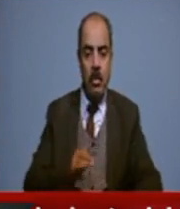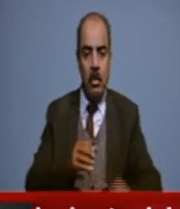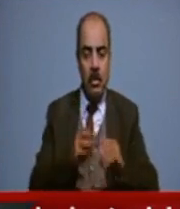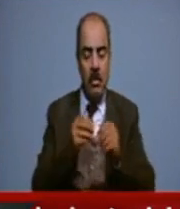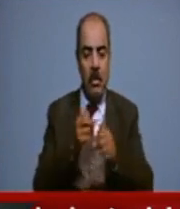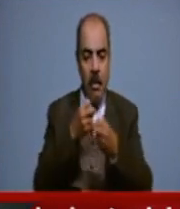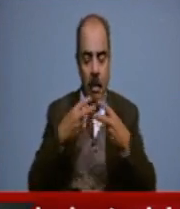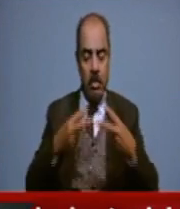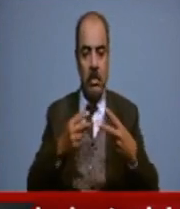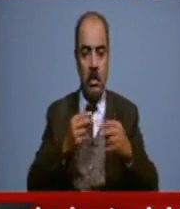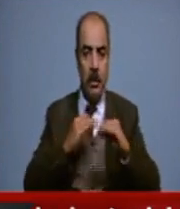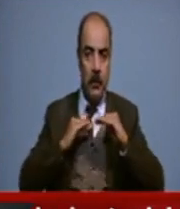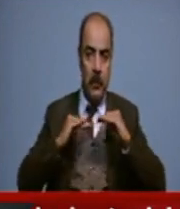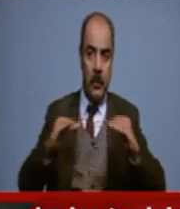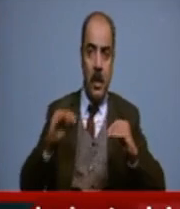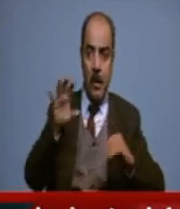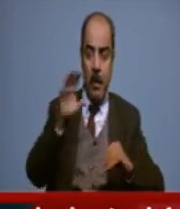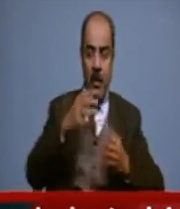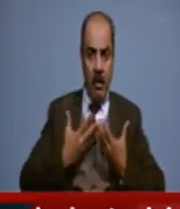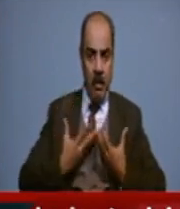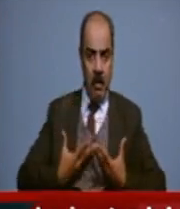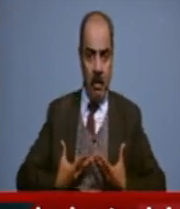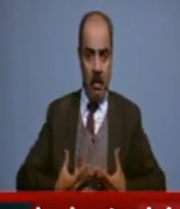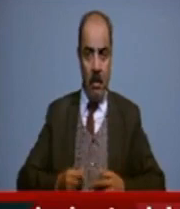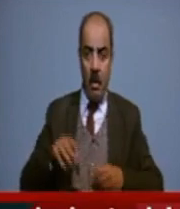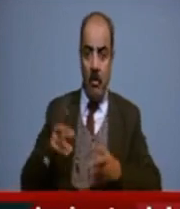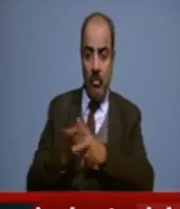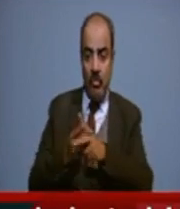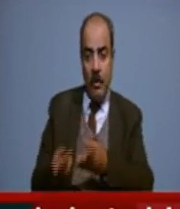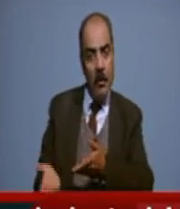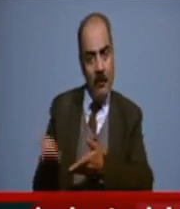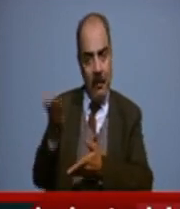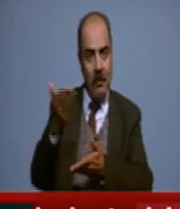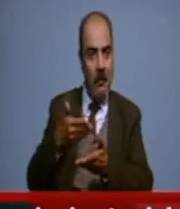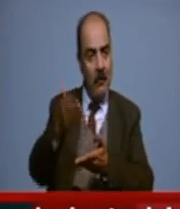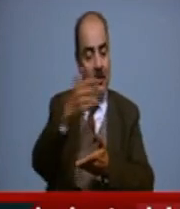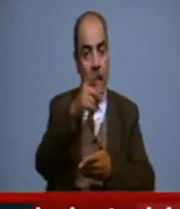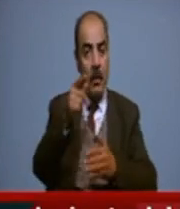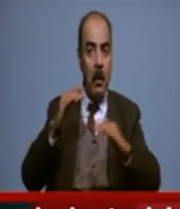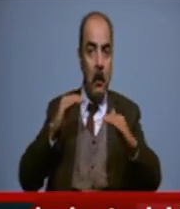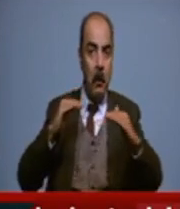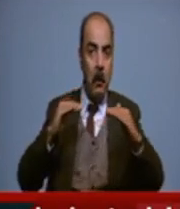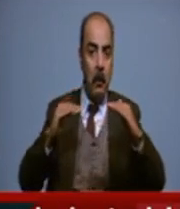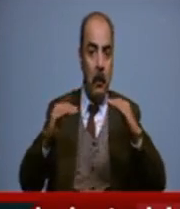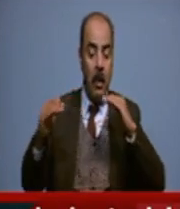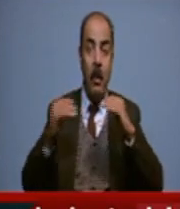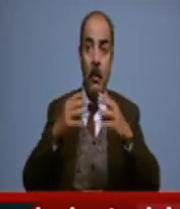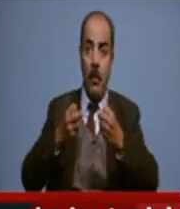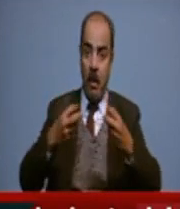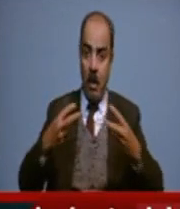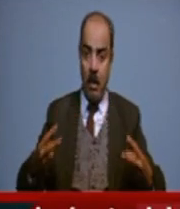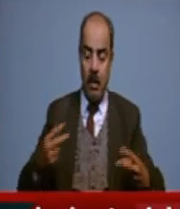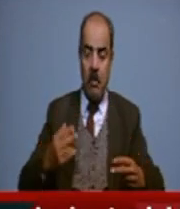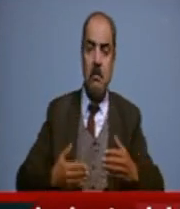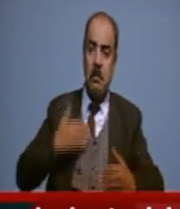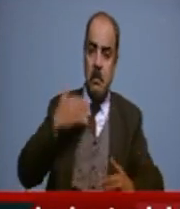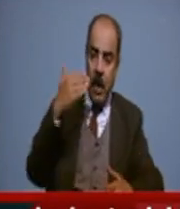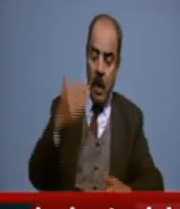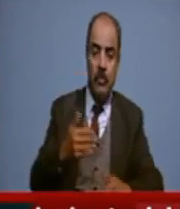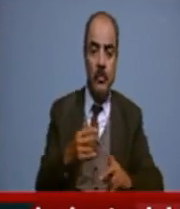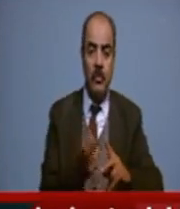مرحله حل لهذه القضايا والازمات اللي موجوده وصولا لاستقرار هذه الدول التي باستقرارها ستعمل على ان